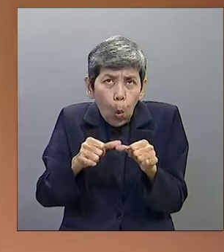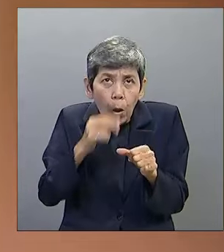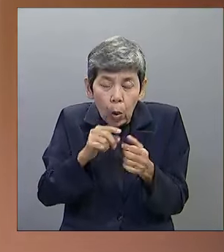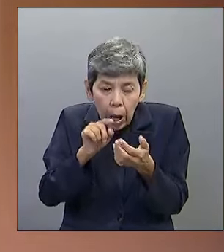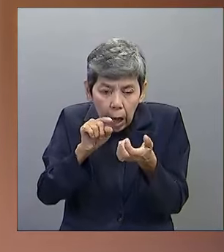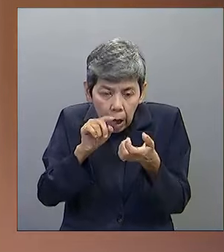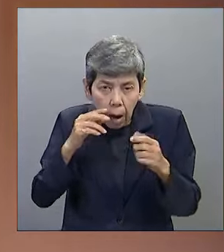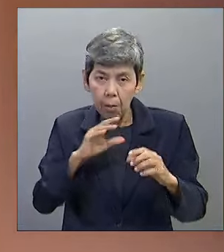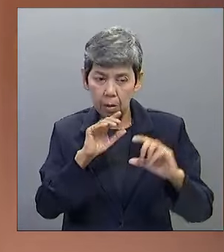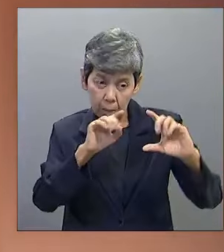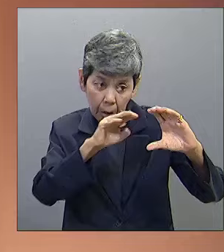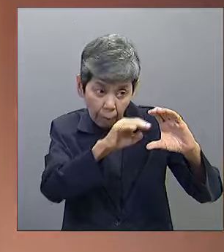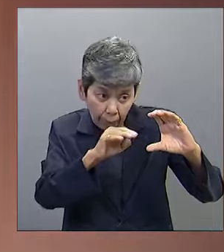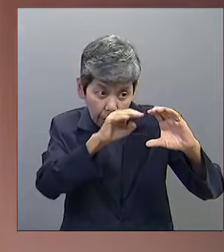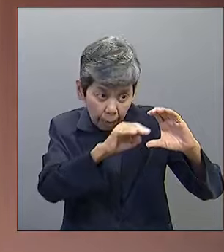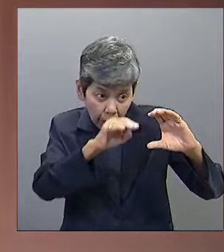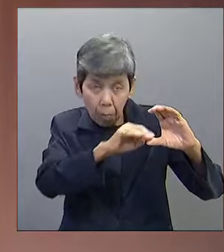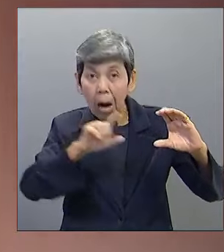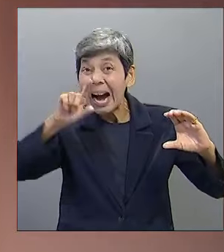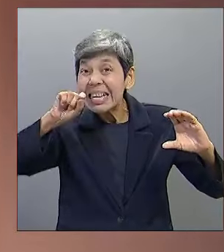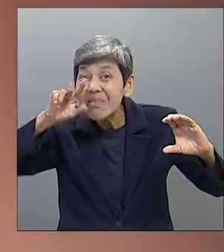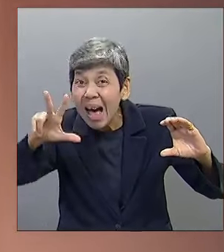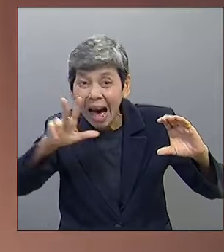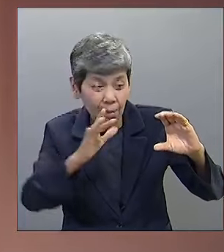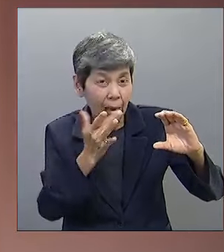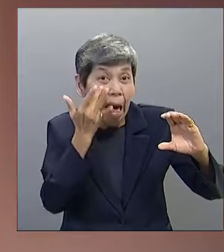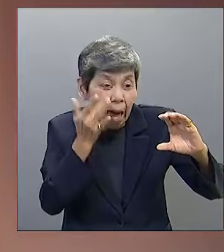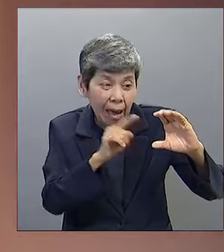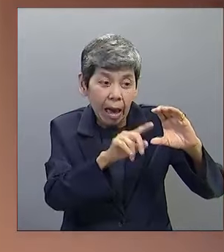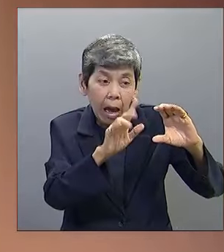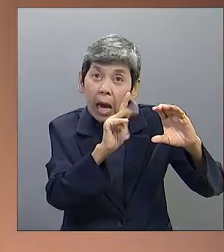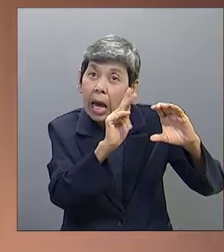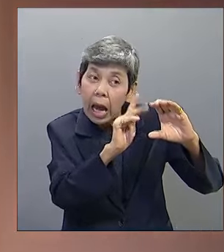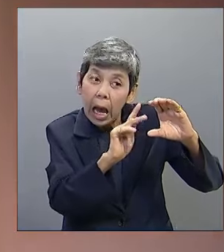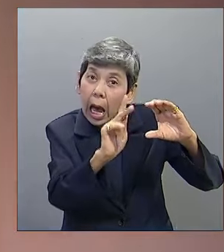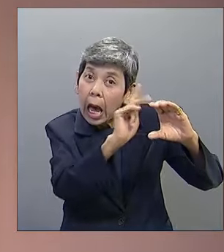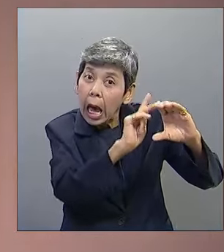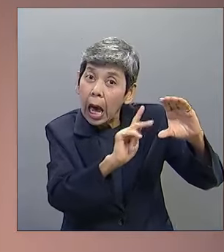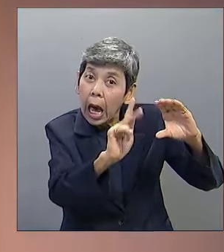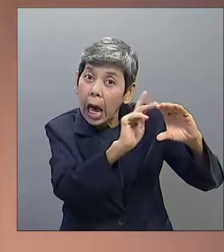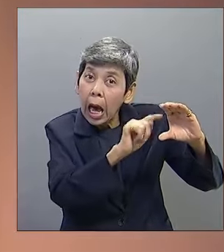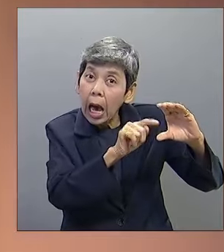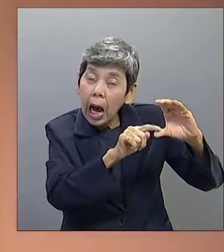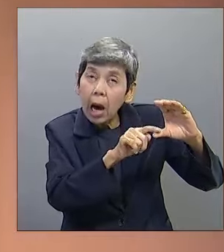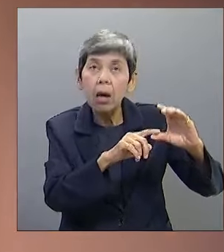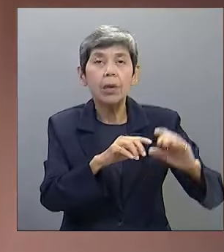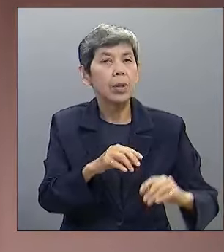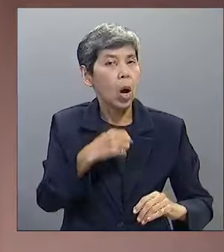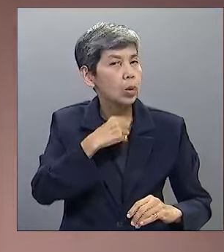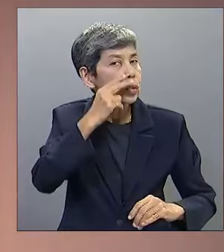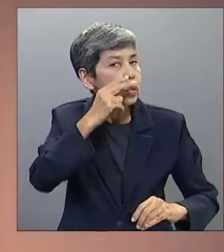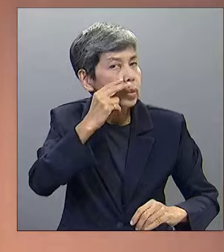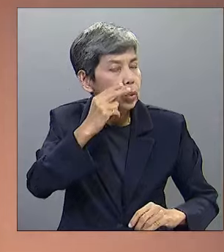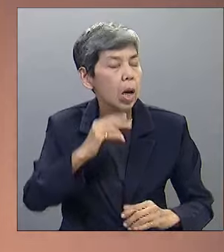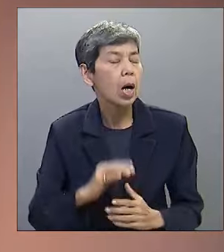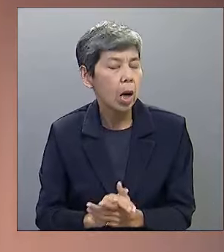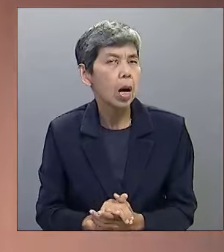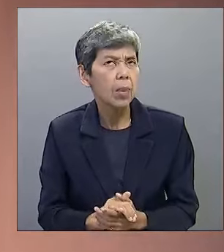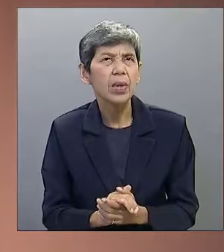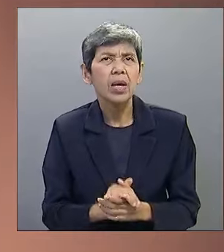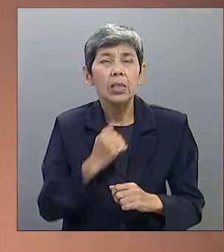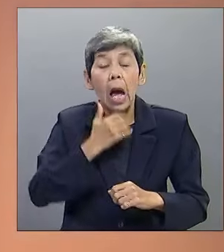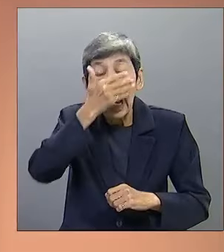ใช่ค่ะก็23ชิ้นนะคะเนี่ยดวงตาดูสิคะเป็นสีเขียวหมดเลยเห็นไหมคะปรากฏว่าเดี๋ยวเรามาดูกันหน่อยว่า